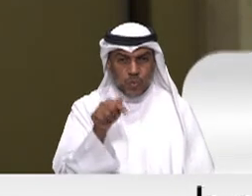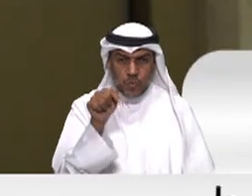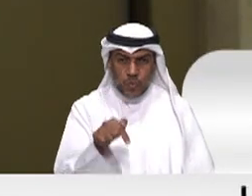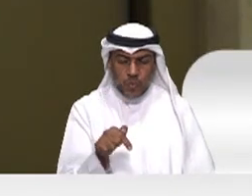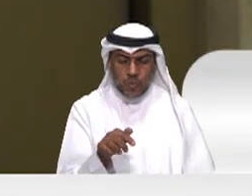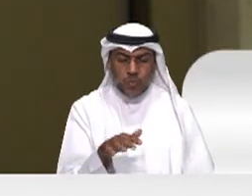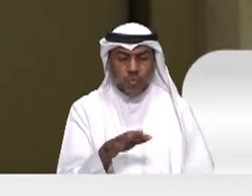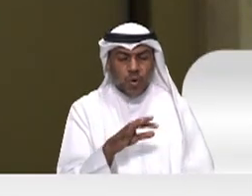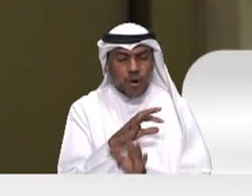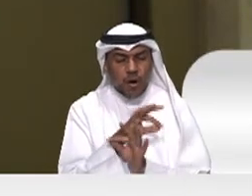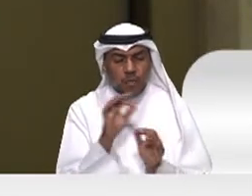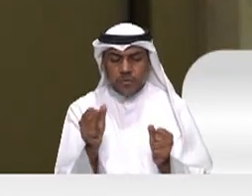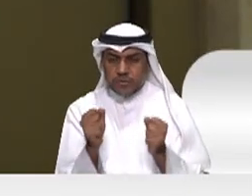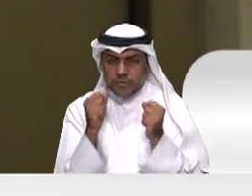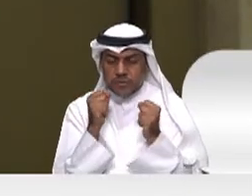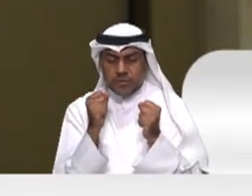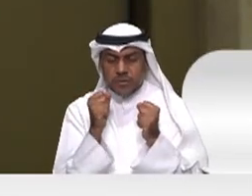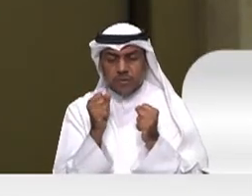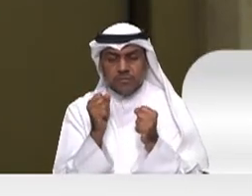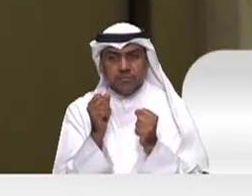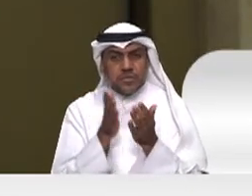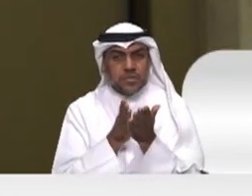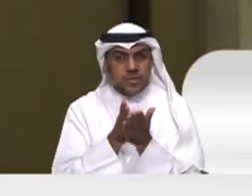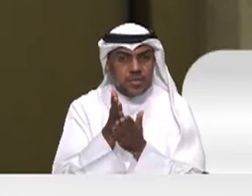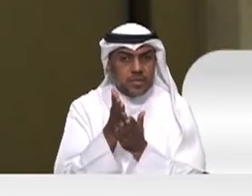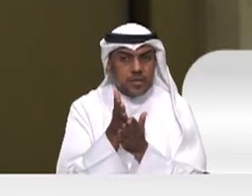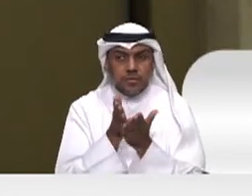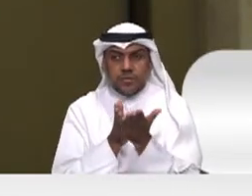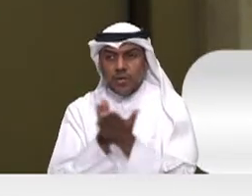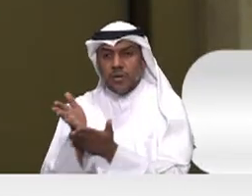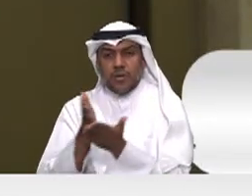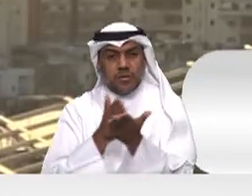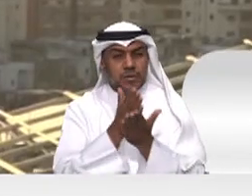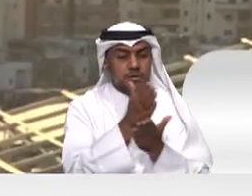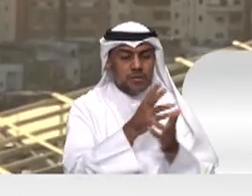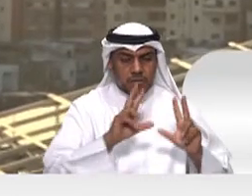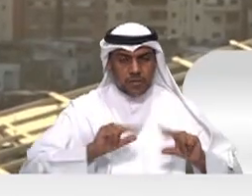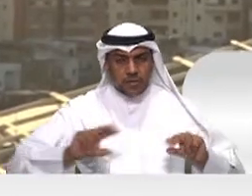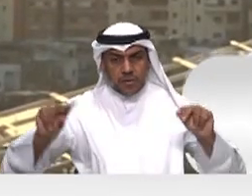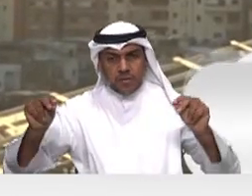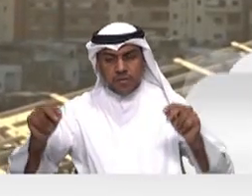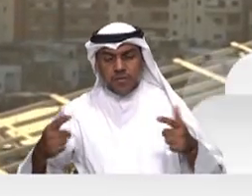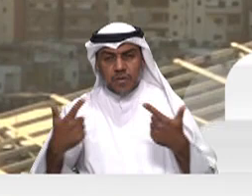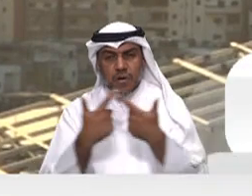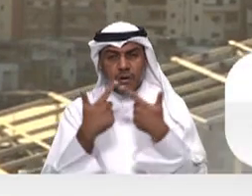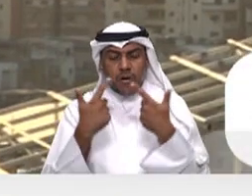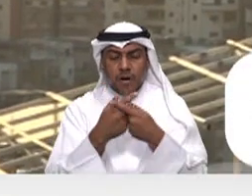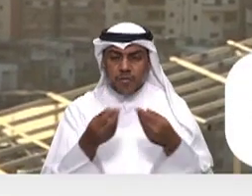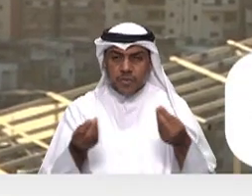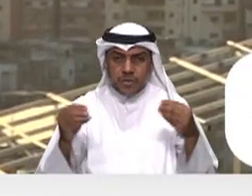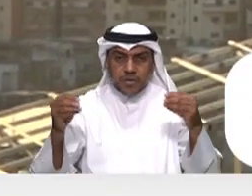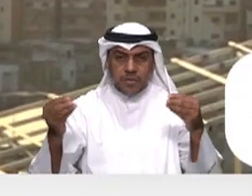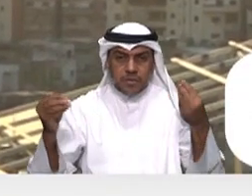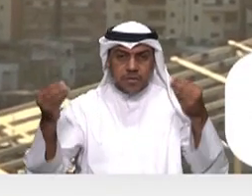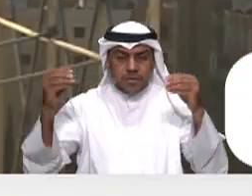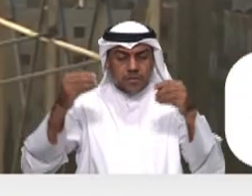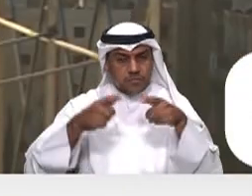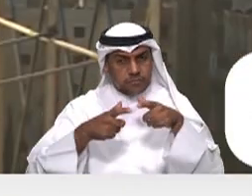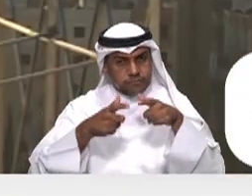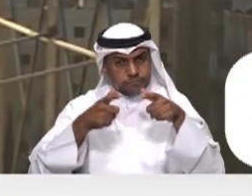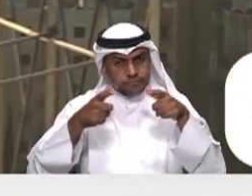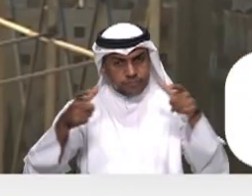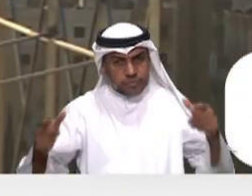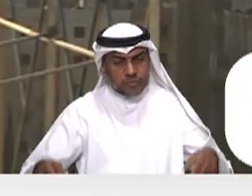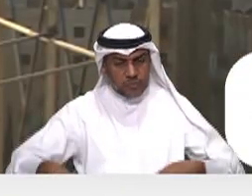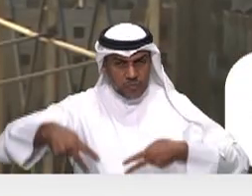الآن إلى التصعيد وإلى المواجهة وإلى الحرب ومزيد من الحرب. المواقف الإسرائيلية لا تشير إلى استعداد